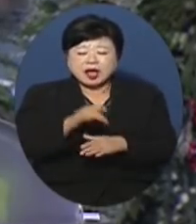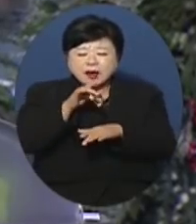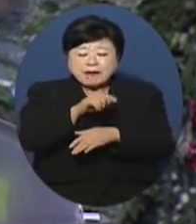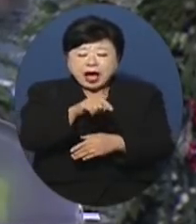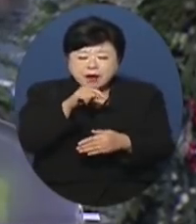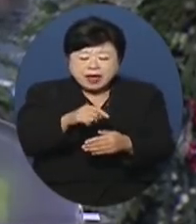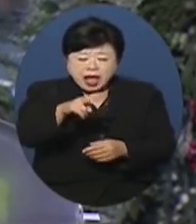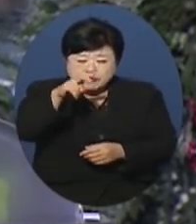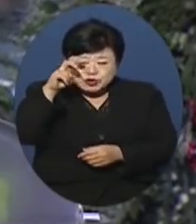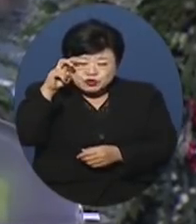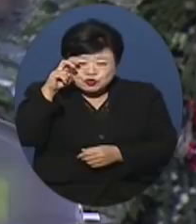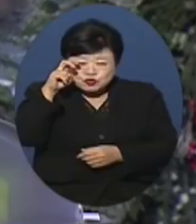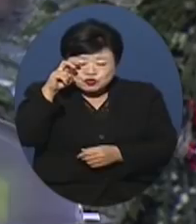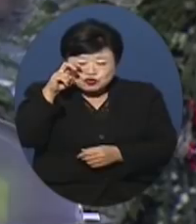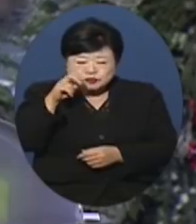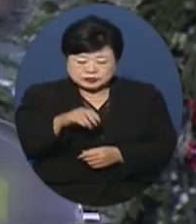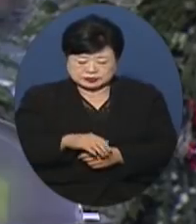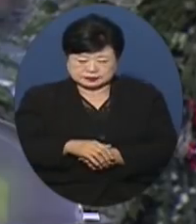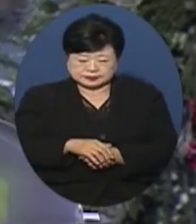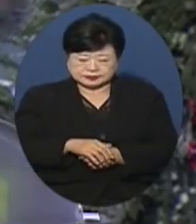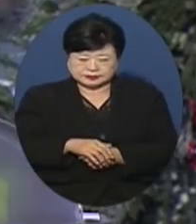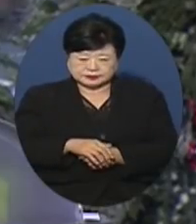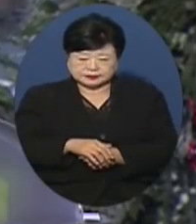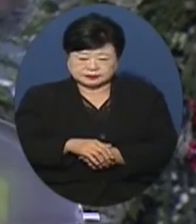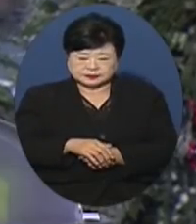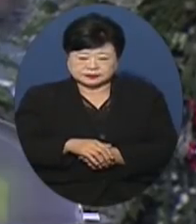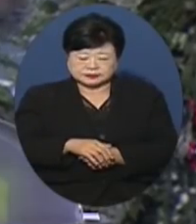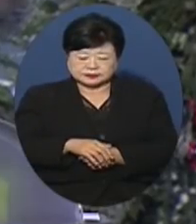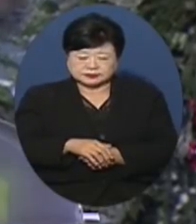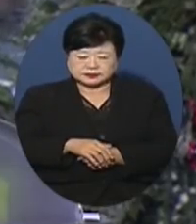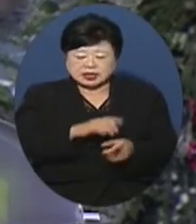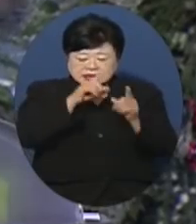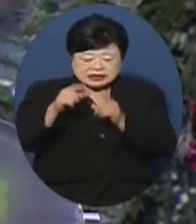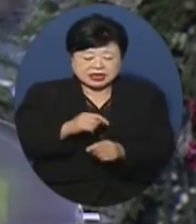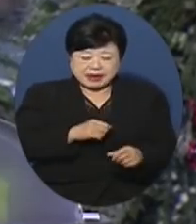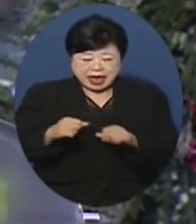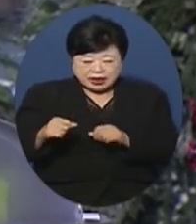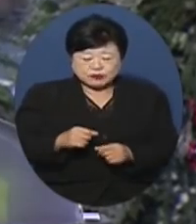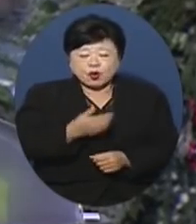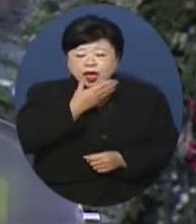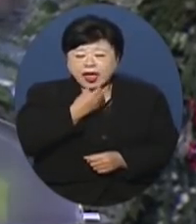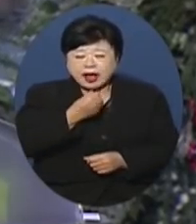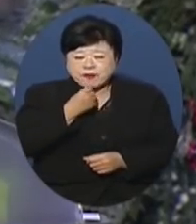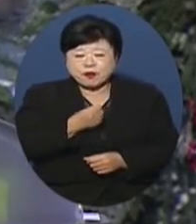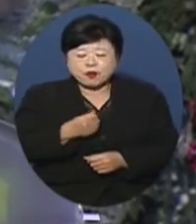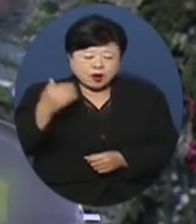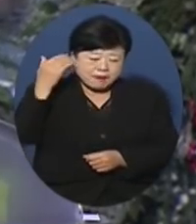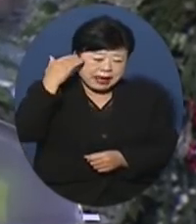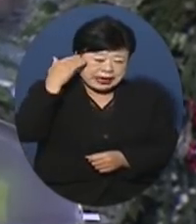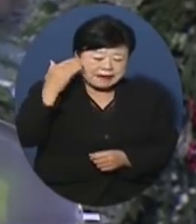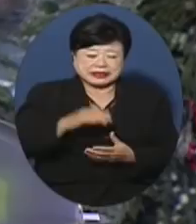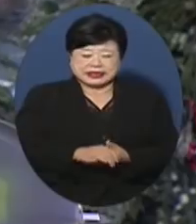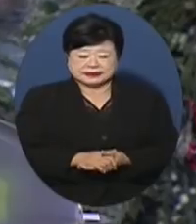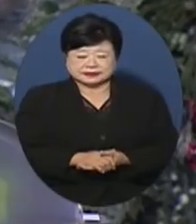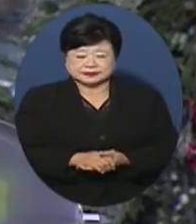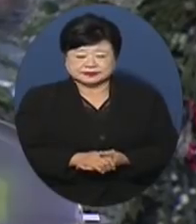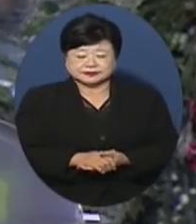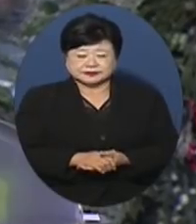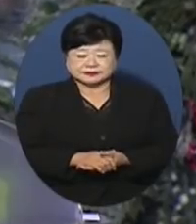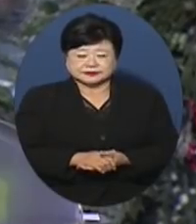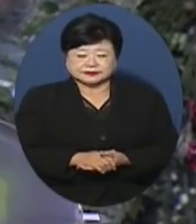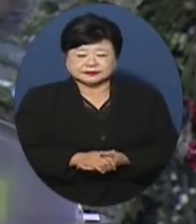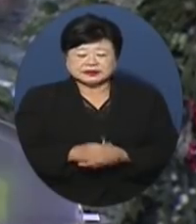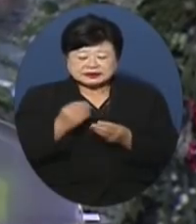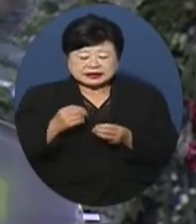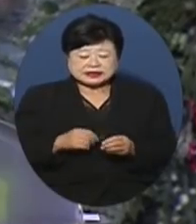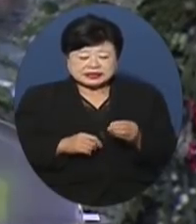마음의 미움과 증오심을 내어씹어서 삶의 행동을, 행복을 파괴하는 것입니다.